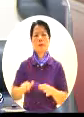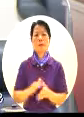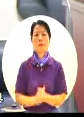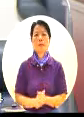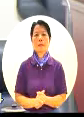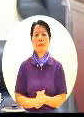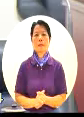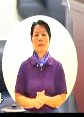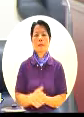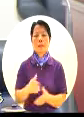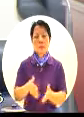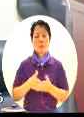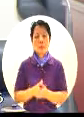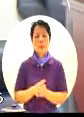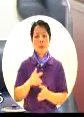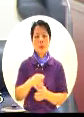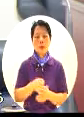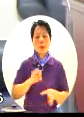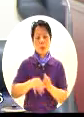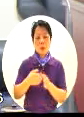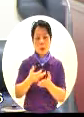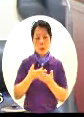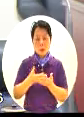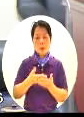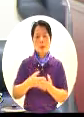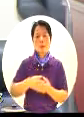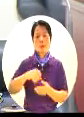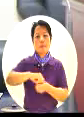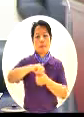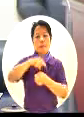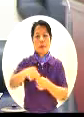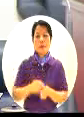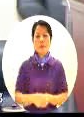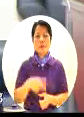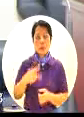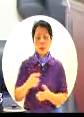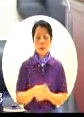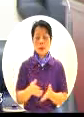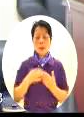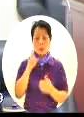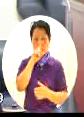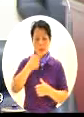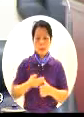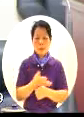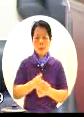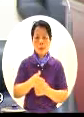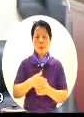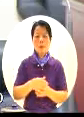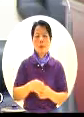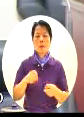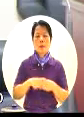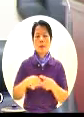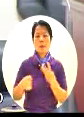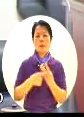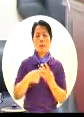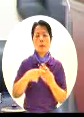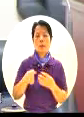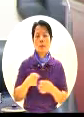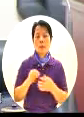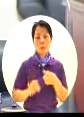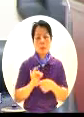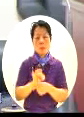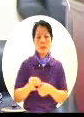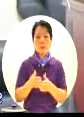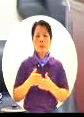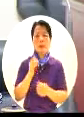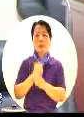吼、哦，你要征收这碳税，不如我头先讲了诶，我们就来按污染性工业产值来的比例